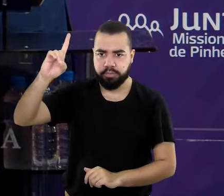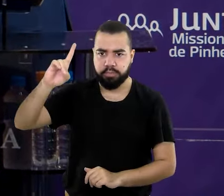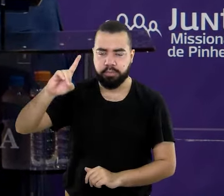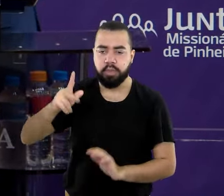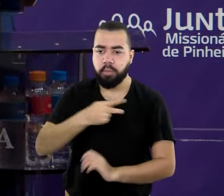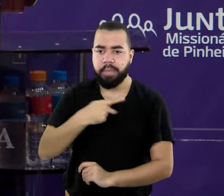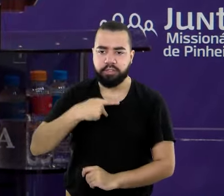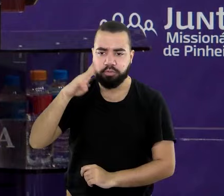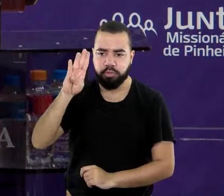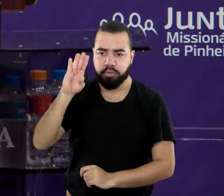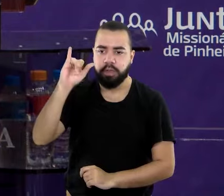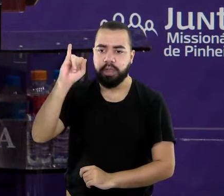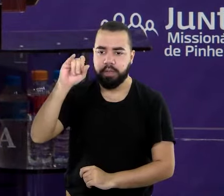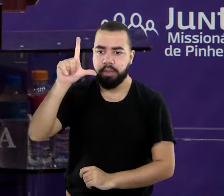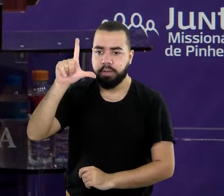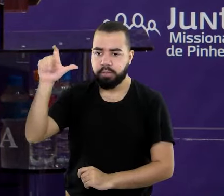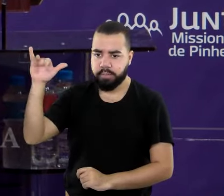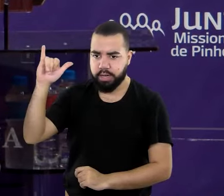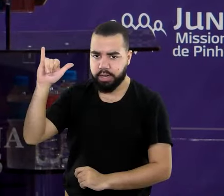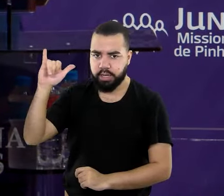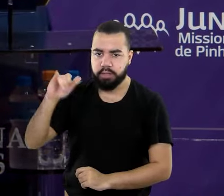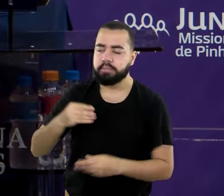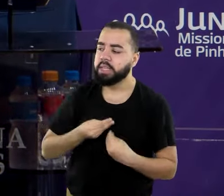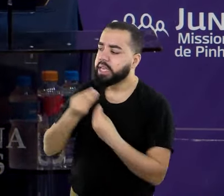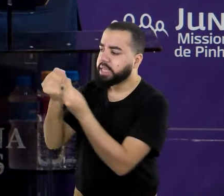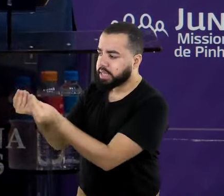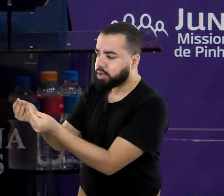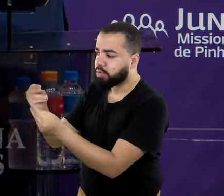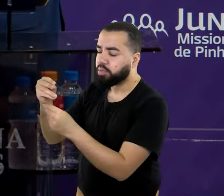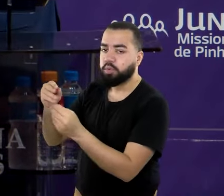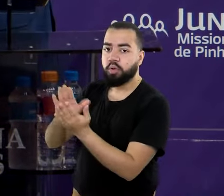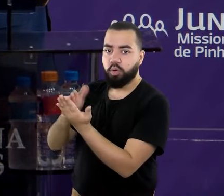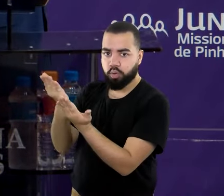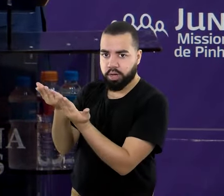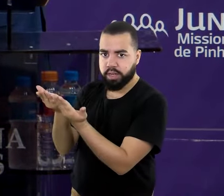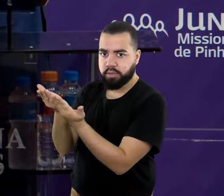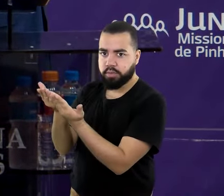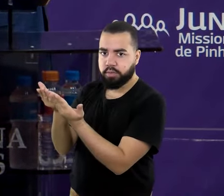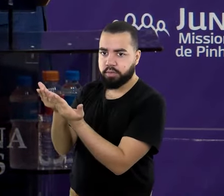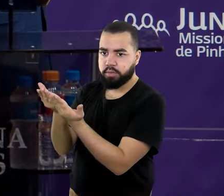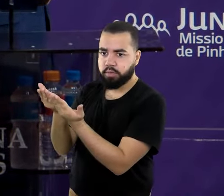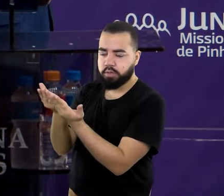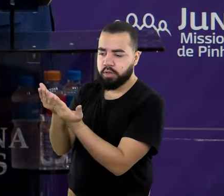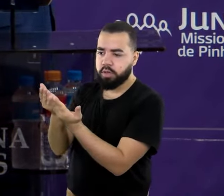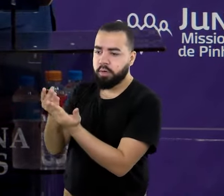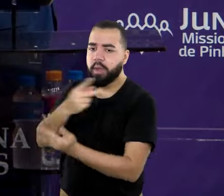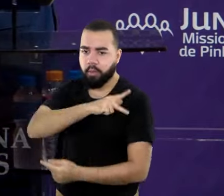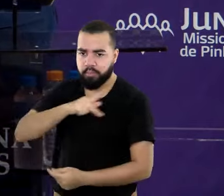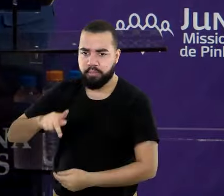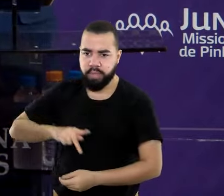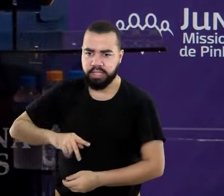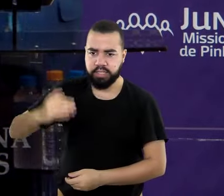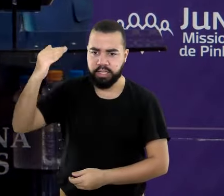그 책을 김일성에게 주었습니다. E ele deu esse seu livro do Paz de Deus para o ditador.